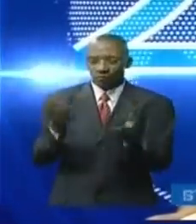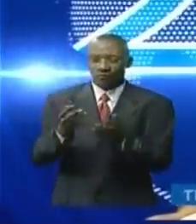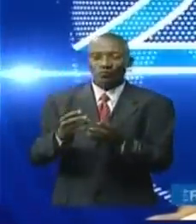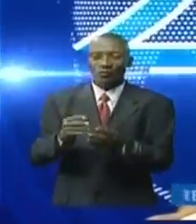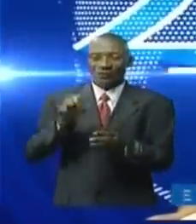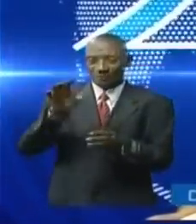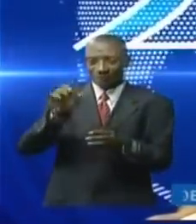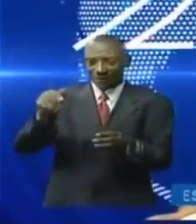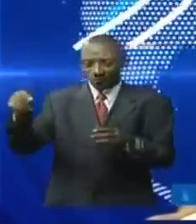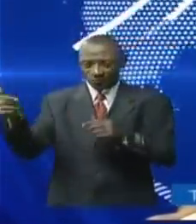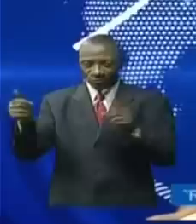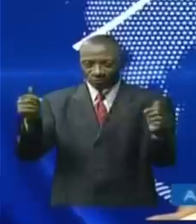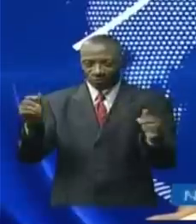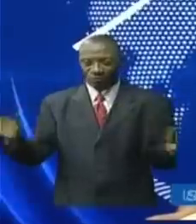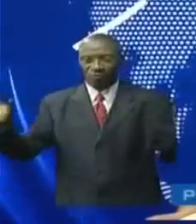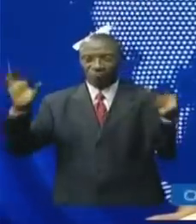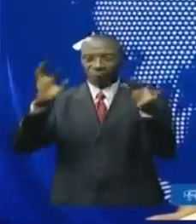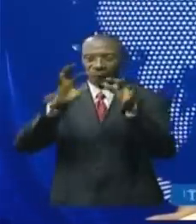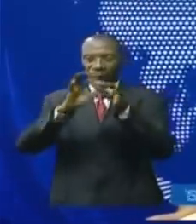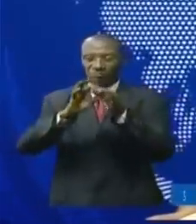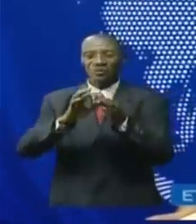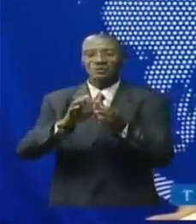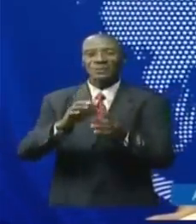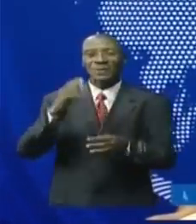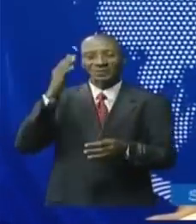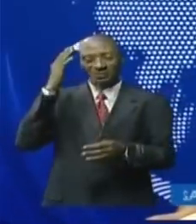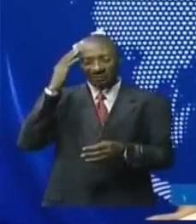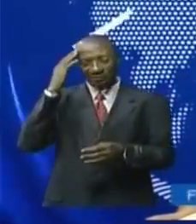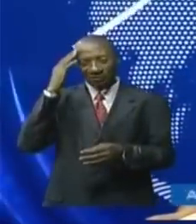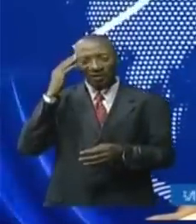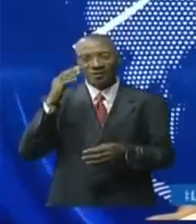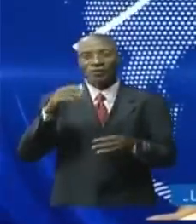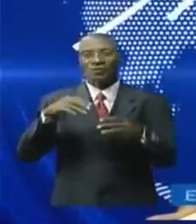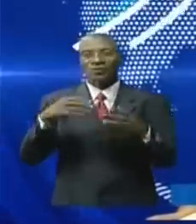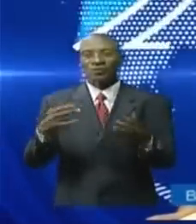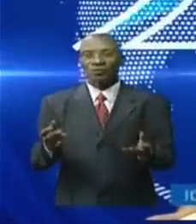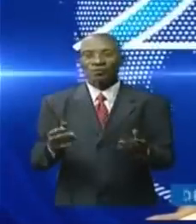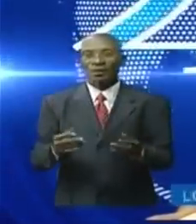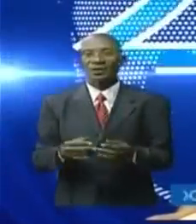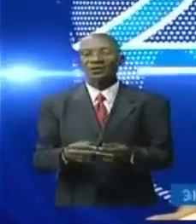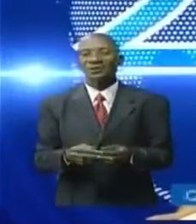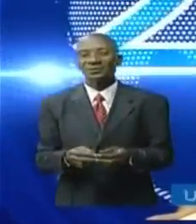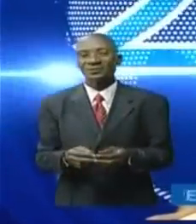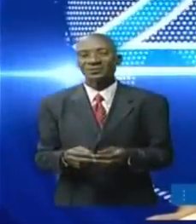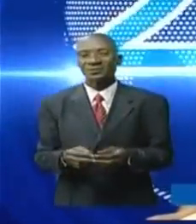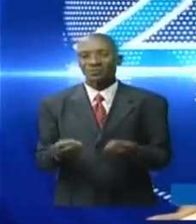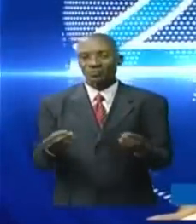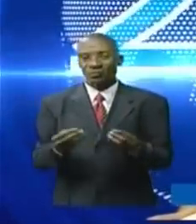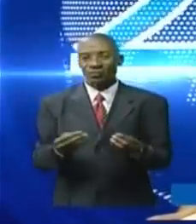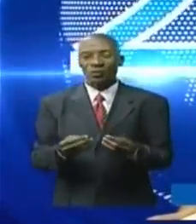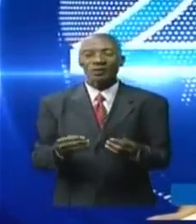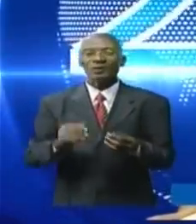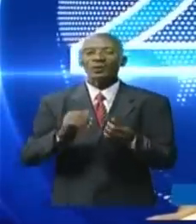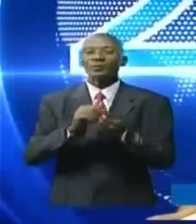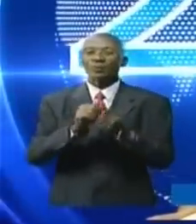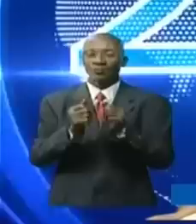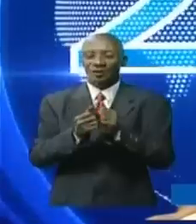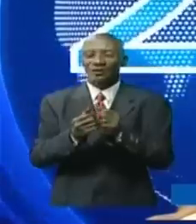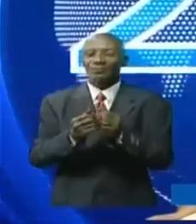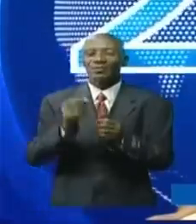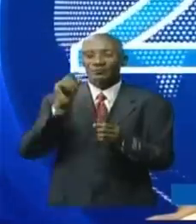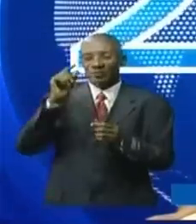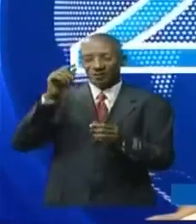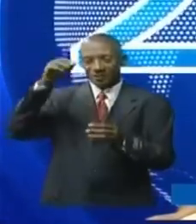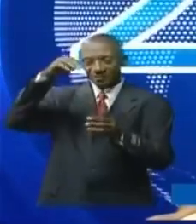toutes les parties prenantes à la résolution de la situation de crise qui prévaut dans la banque et de préparer dans